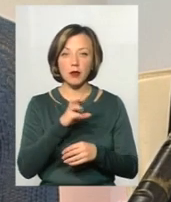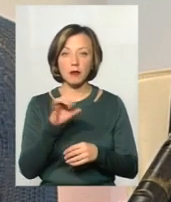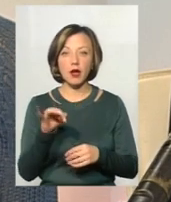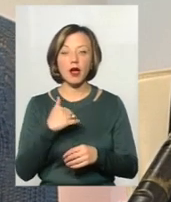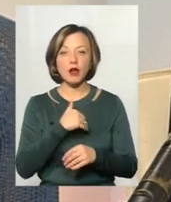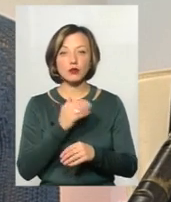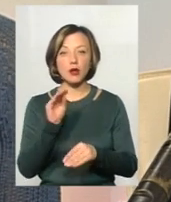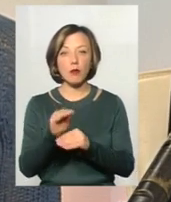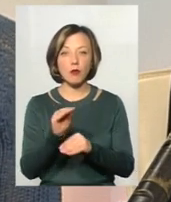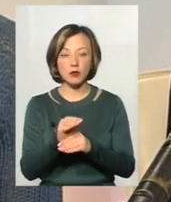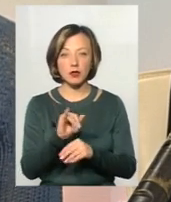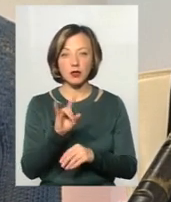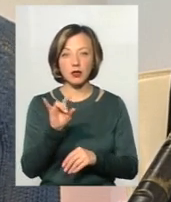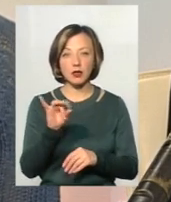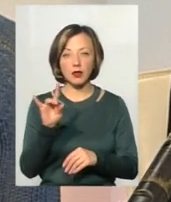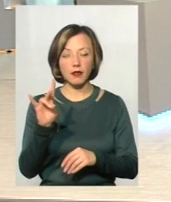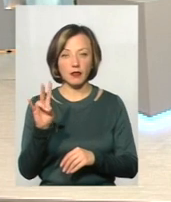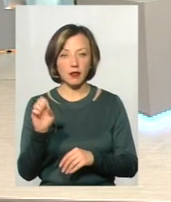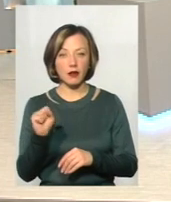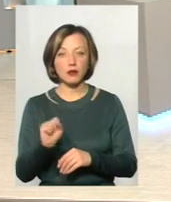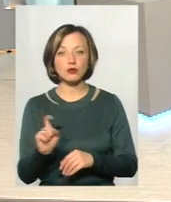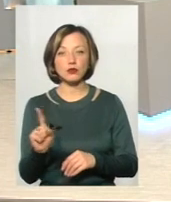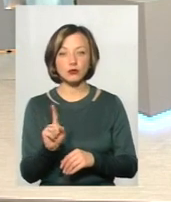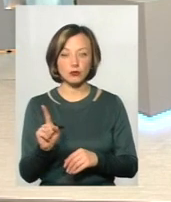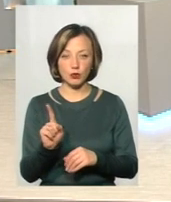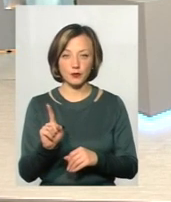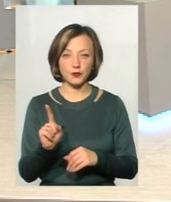хочу еще дополнить и Ирину, что